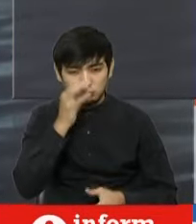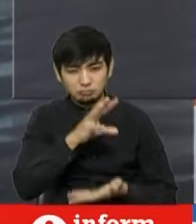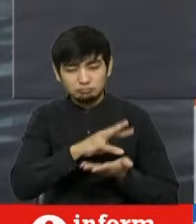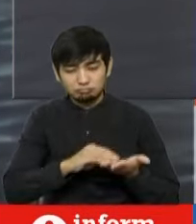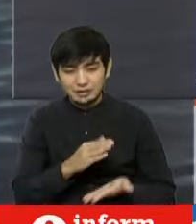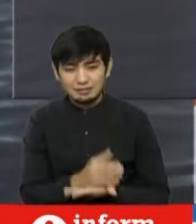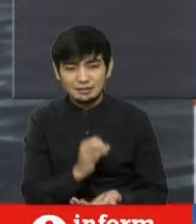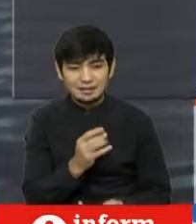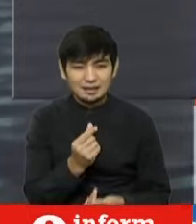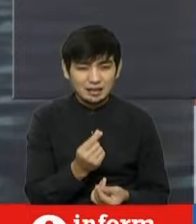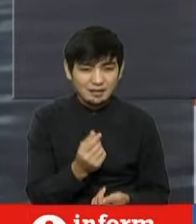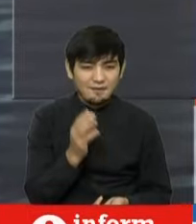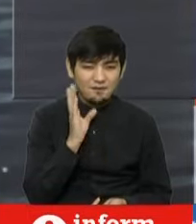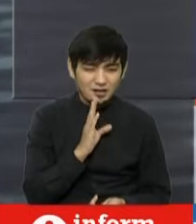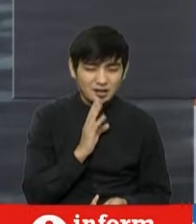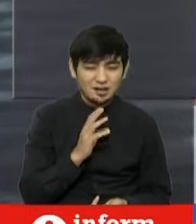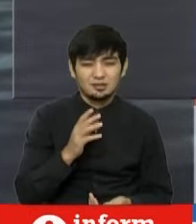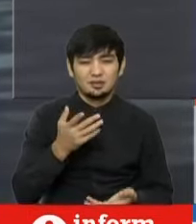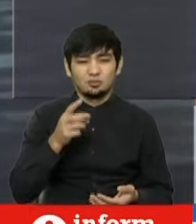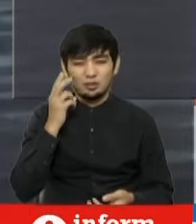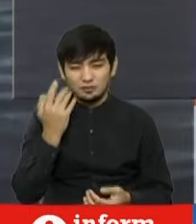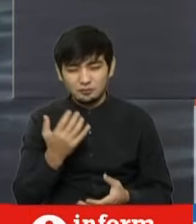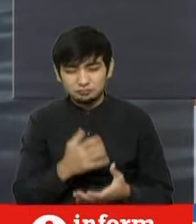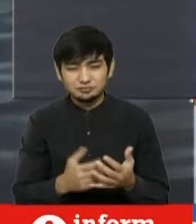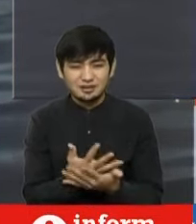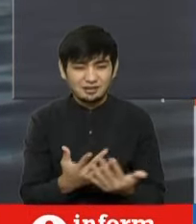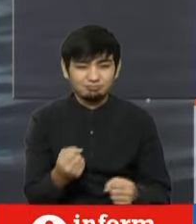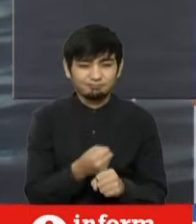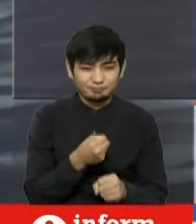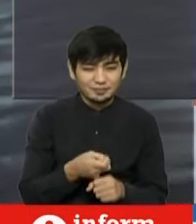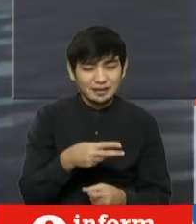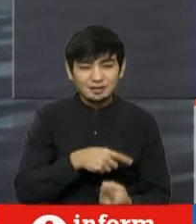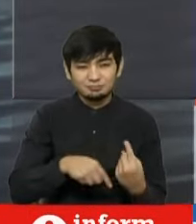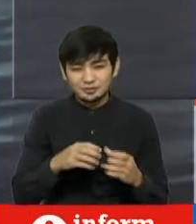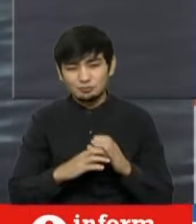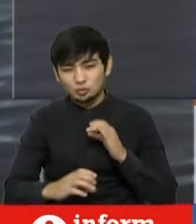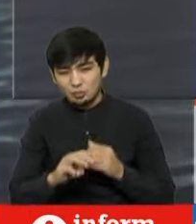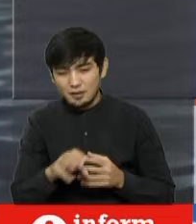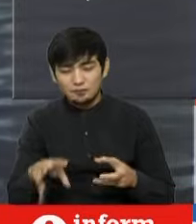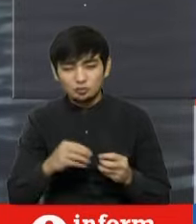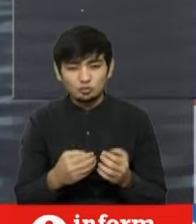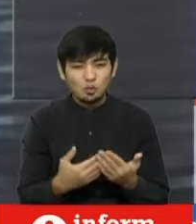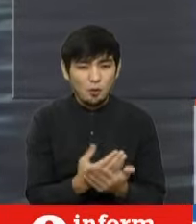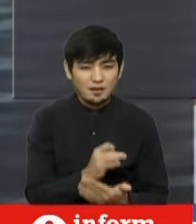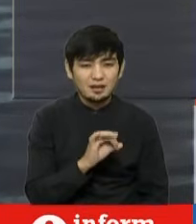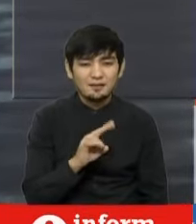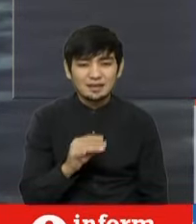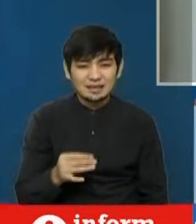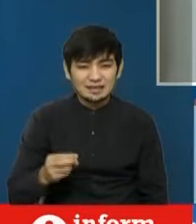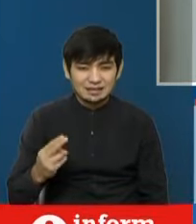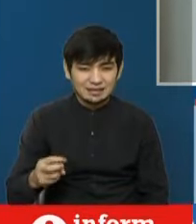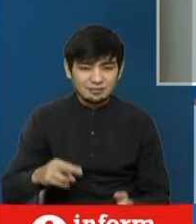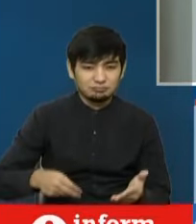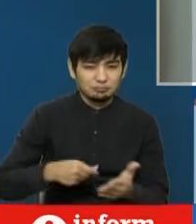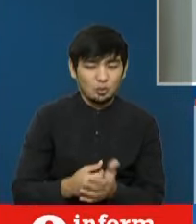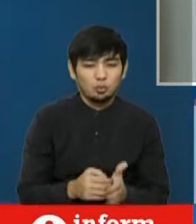Бірақ ақша, су, кәрі жүйелерін қалыпқа келтіруге емес, жаңа өнеркәсіп салуға инвестицияланған абзалырақ екен.